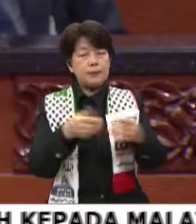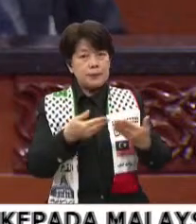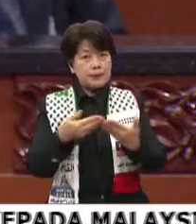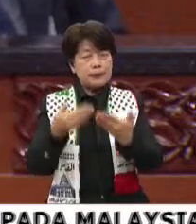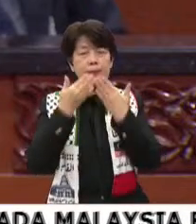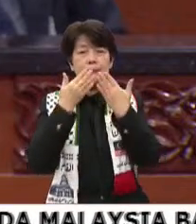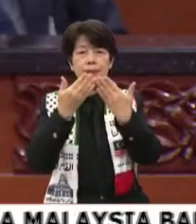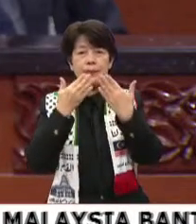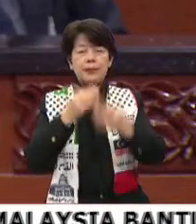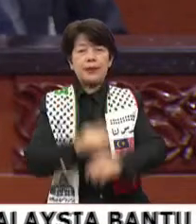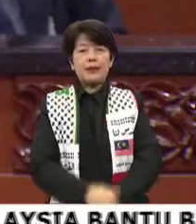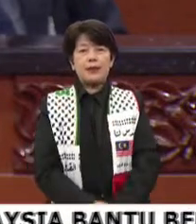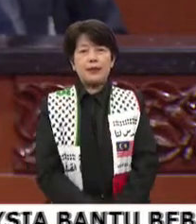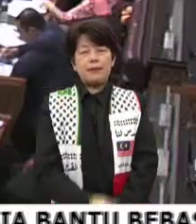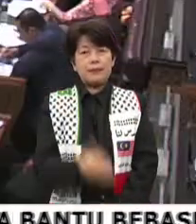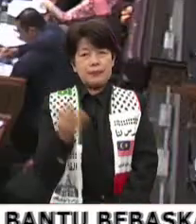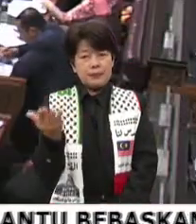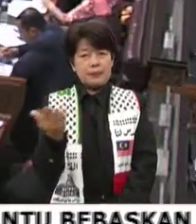terima